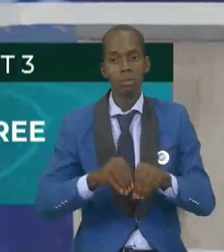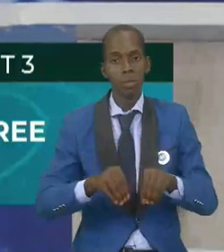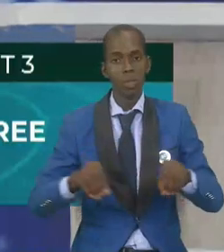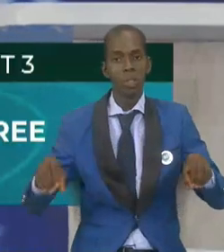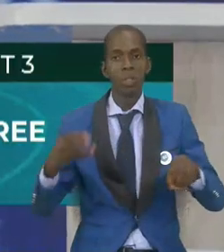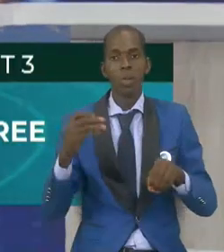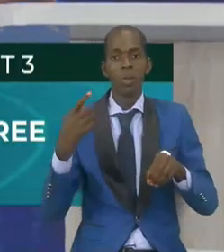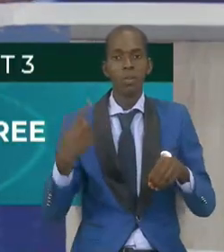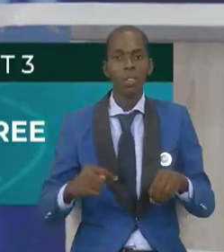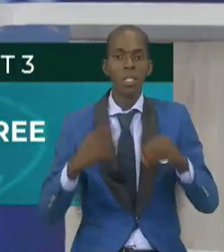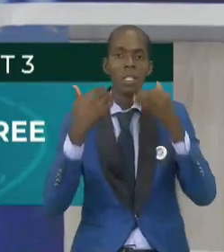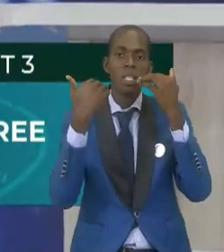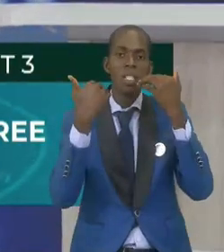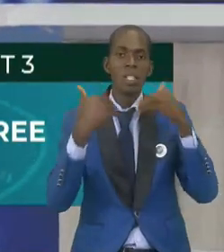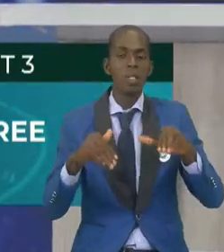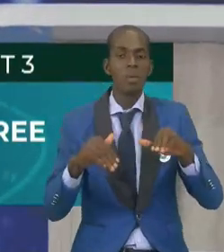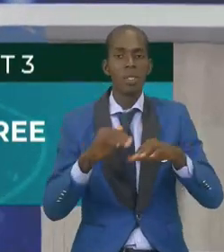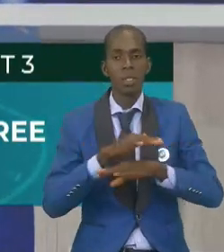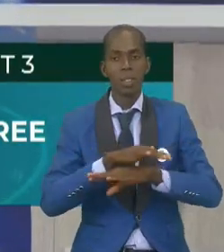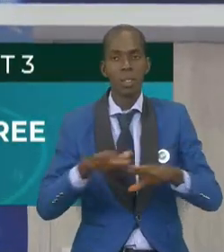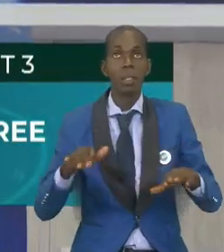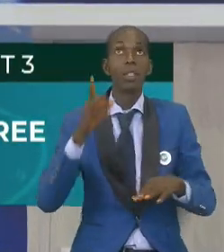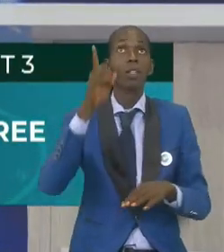du dieu illimité